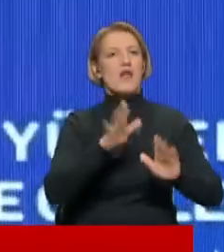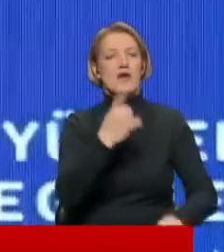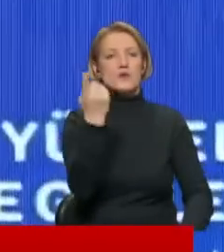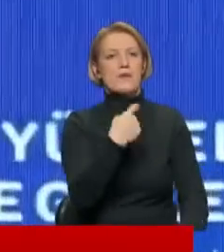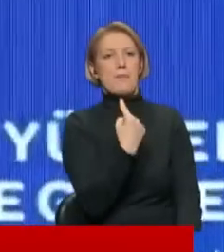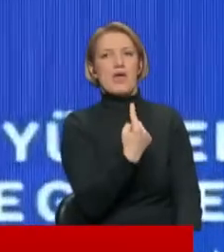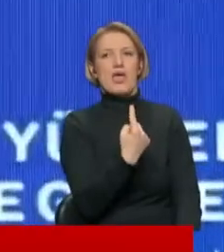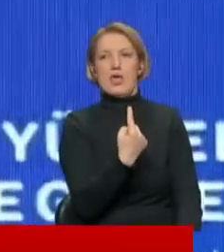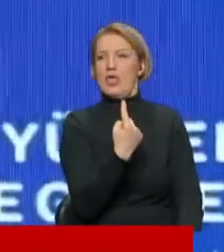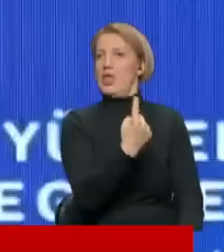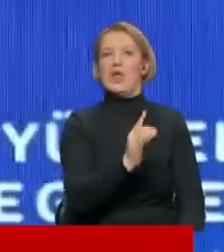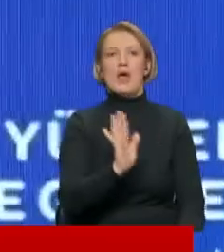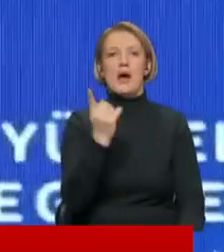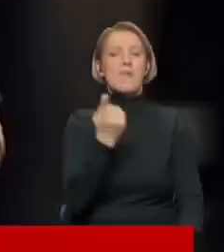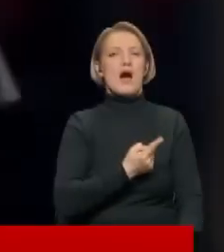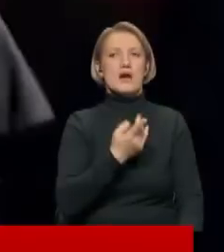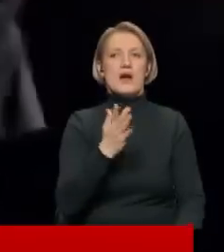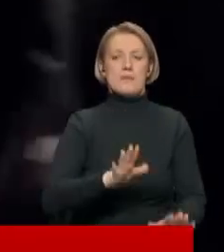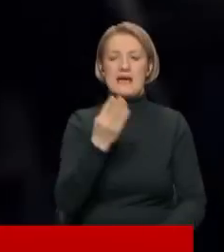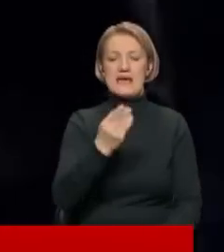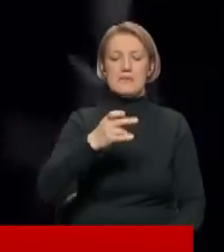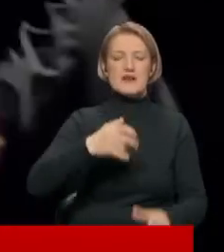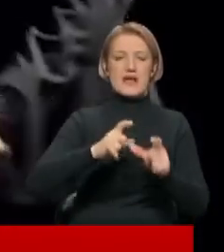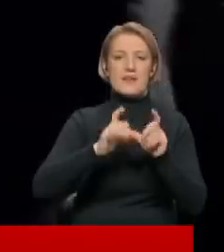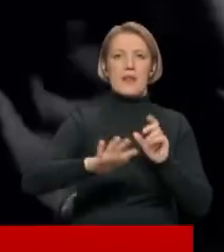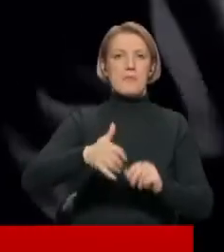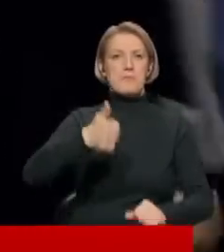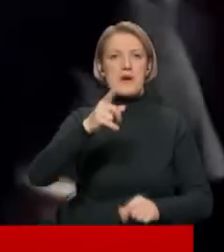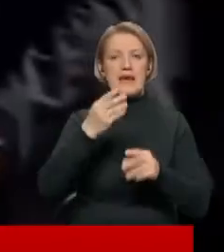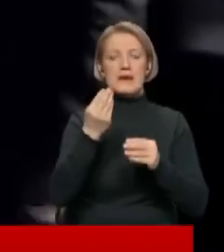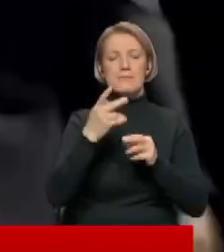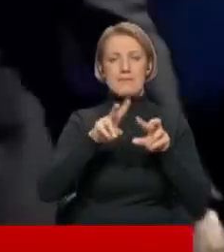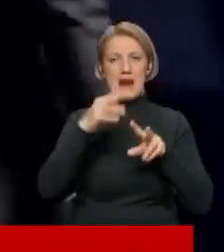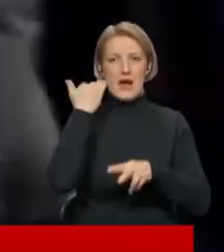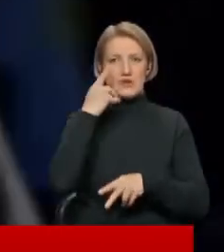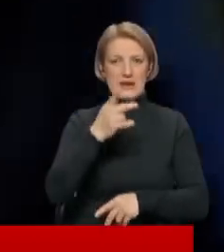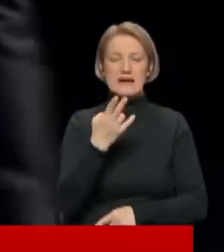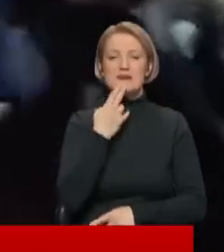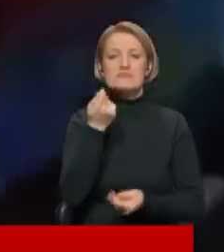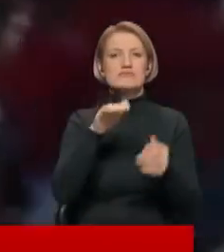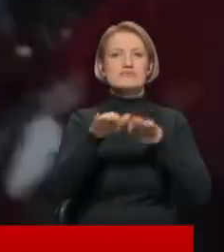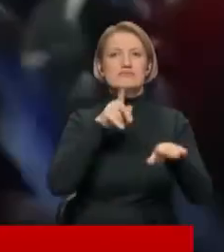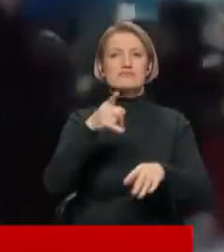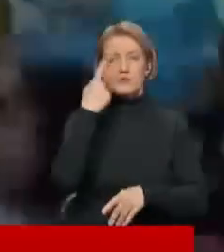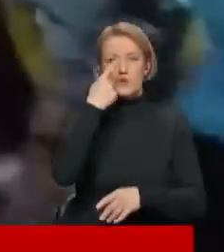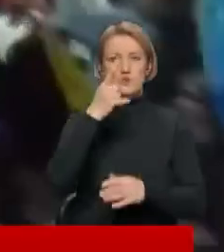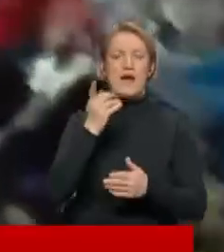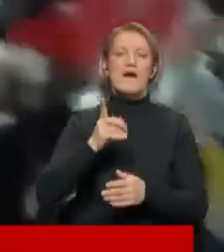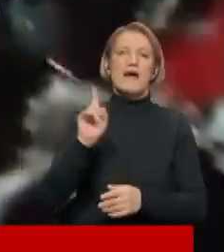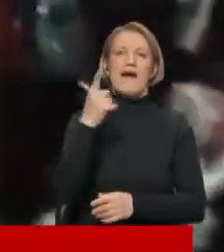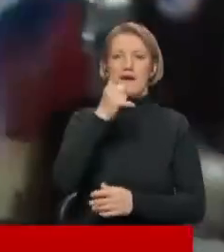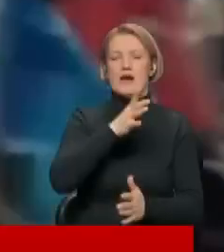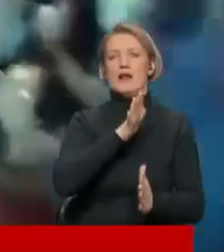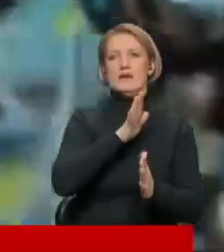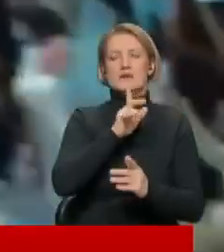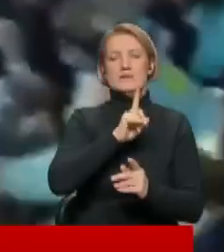Yüzde birlik bir pay kalmış iyi parti lideri Akşener Bu kez de kadın istihdamı üzerinden iktidara yüklendi kadınların iş